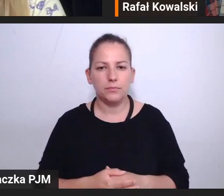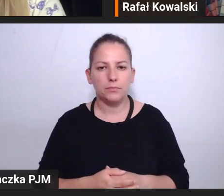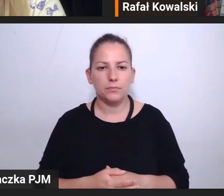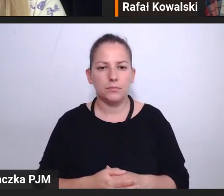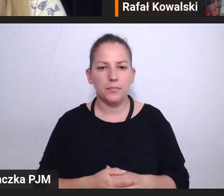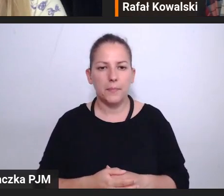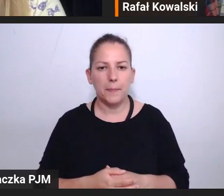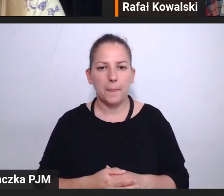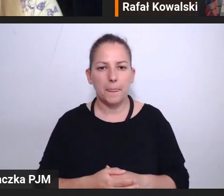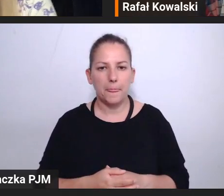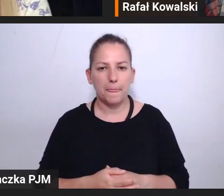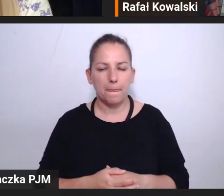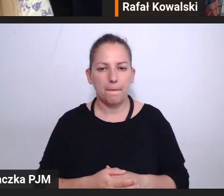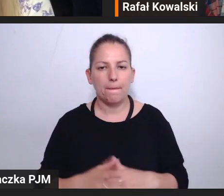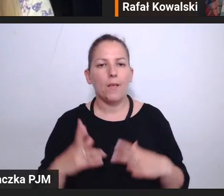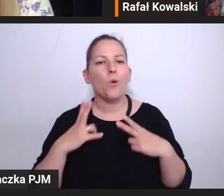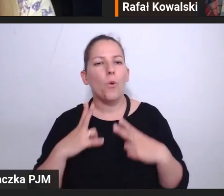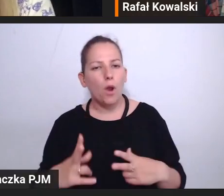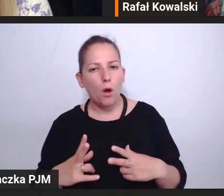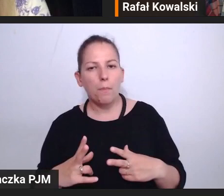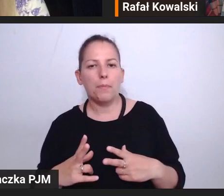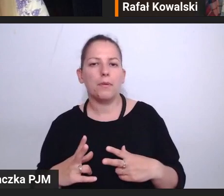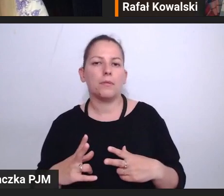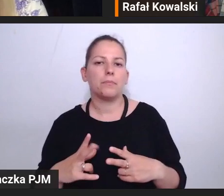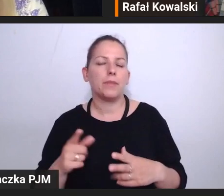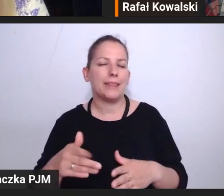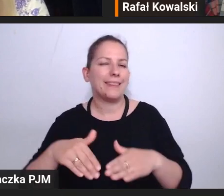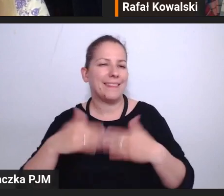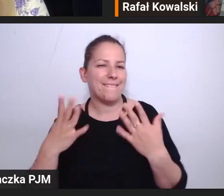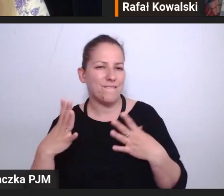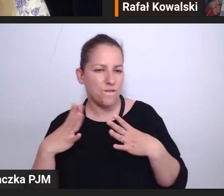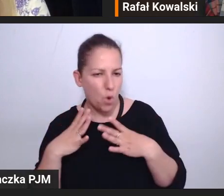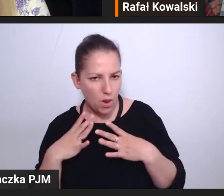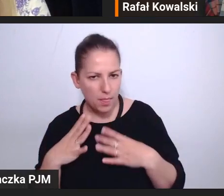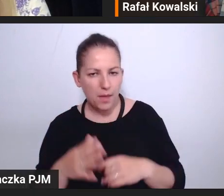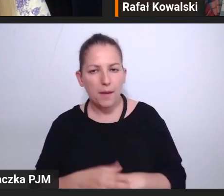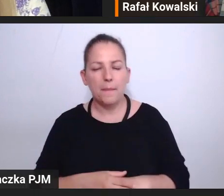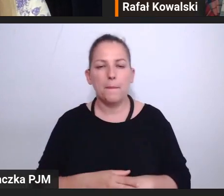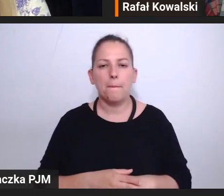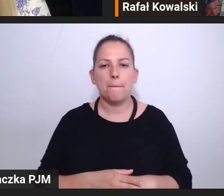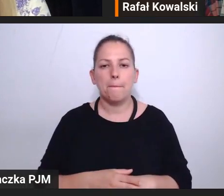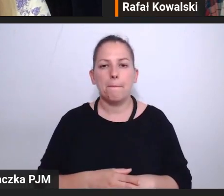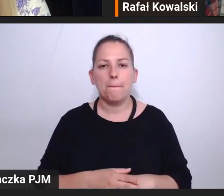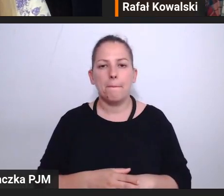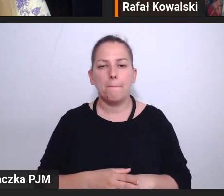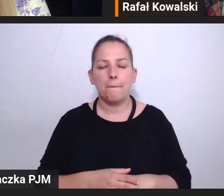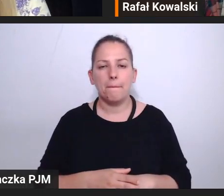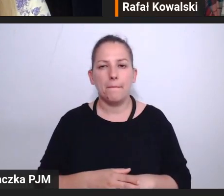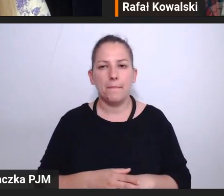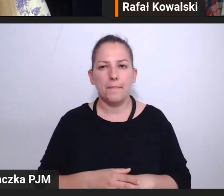czyli właśnie tych nowych urlopów, nowych dni wolnych. I tak, tutaj